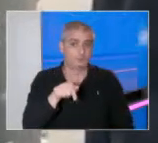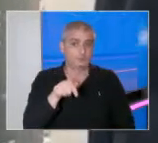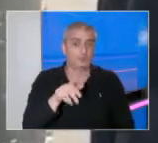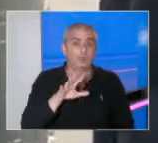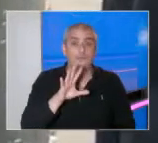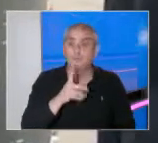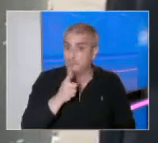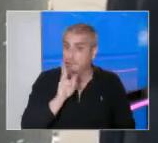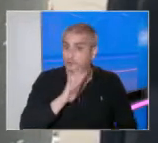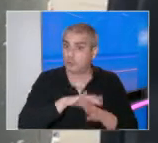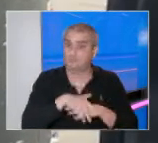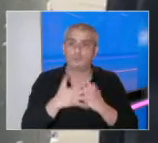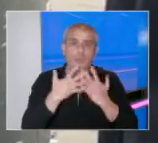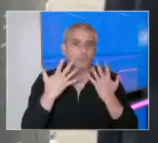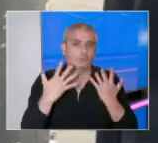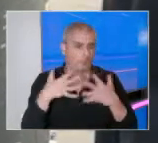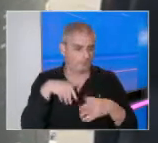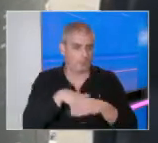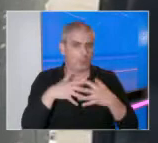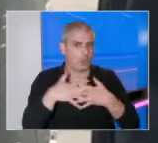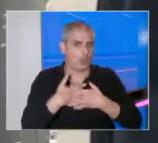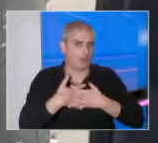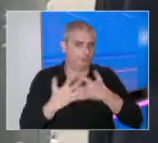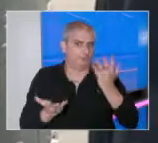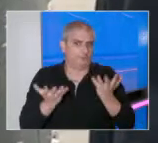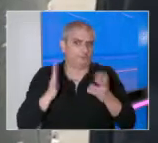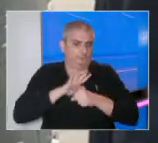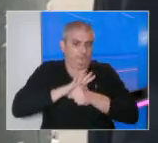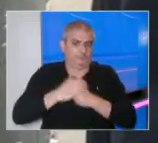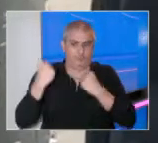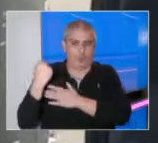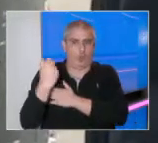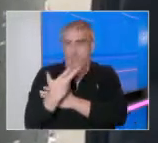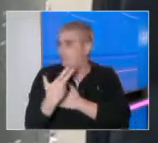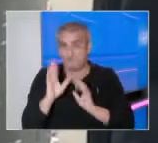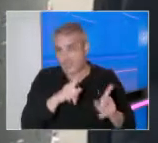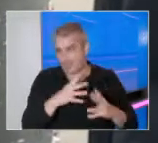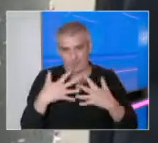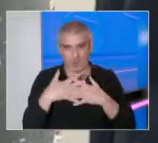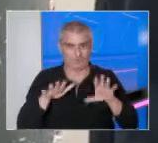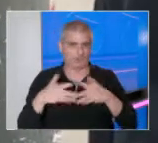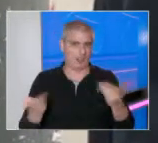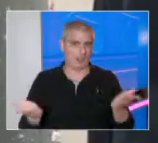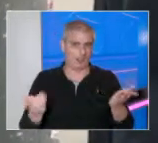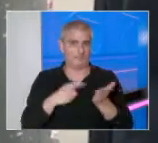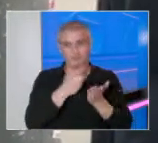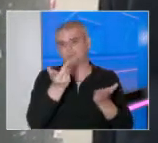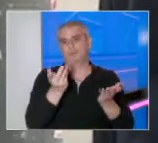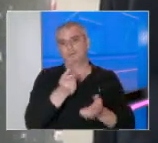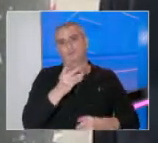ומה? ויש להם השפעה אדירה בקואליציה, עם משקל נכבד בקואליציה, לבלעדיהם אין קואליציה, ולכן מוותרים על כל